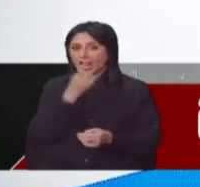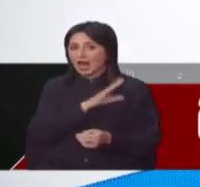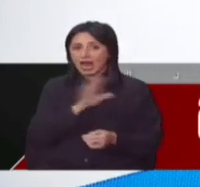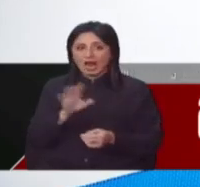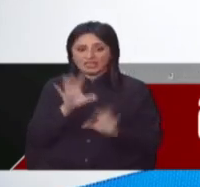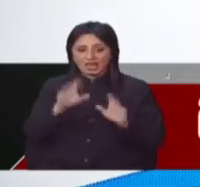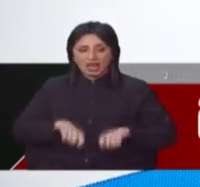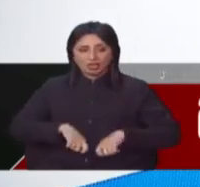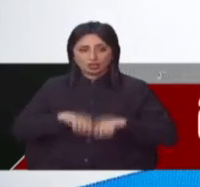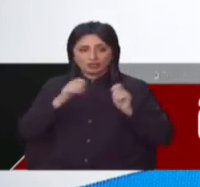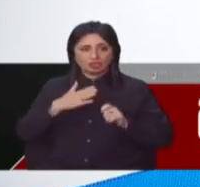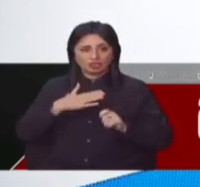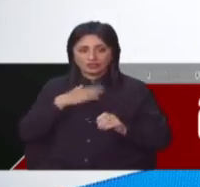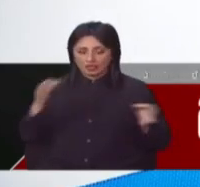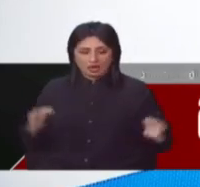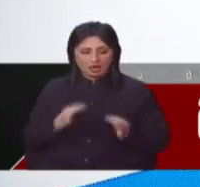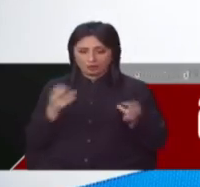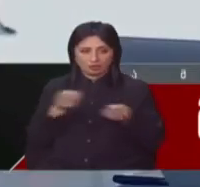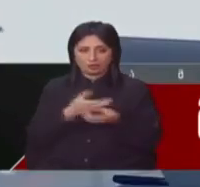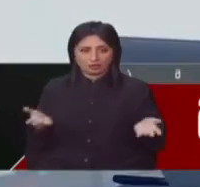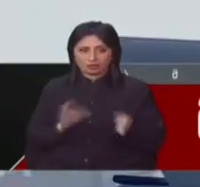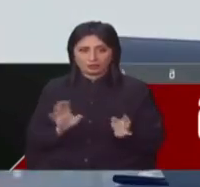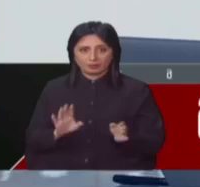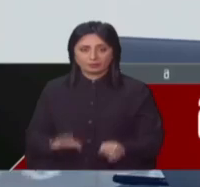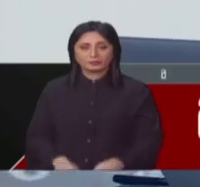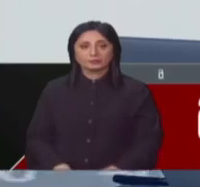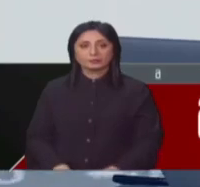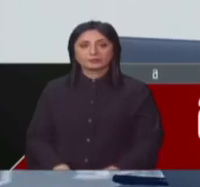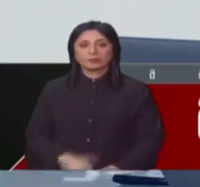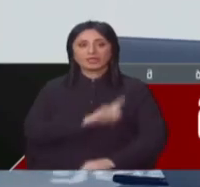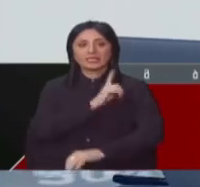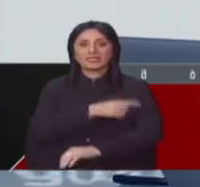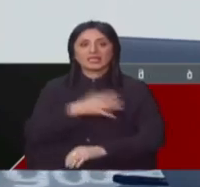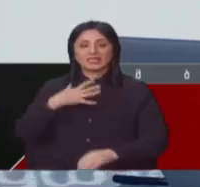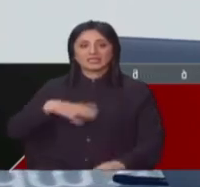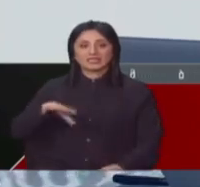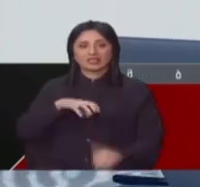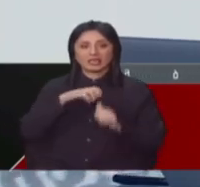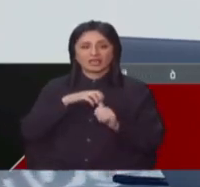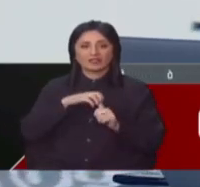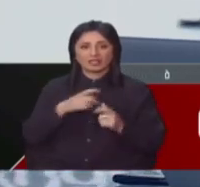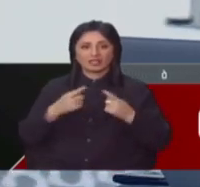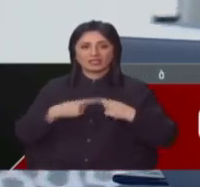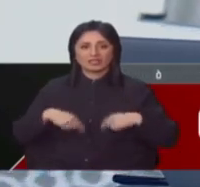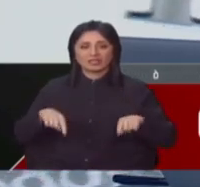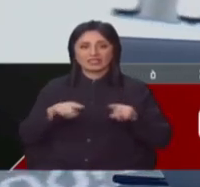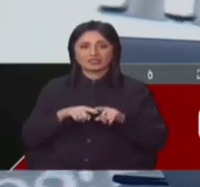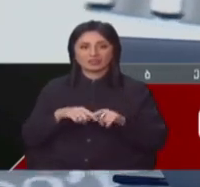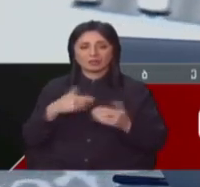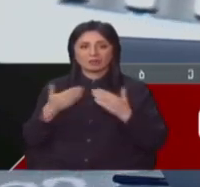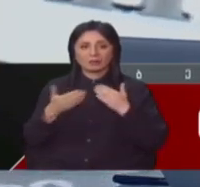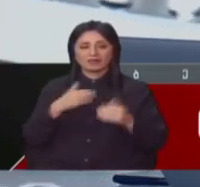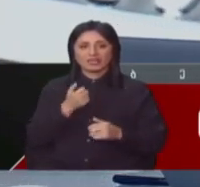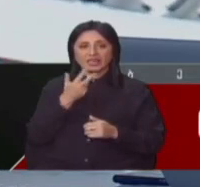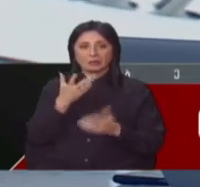ertsi kanondargveva chven araperši gvchirdeba. Ძლიერი საქართველოს ლიდერი საზოგადოებას